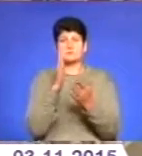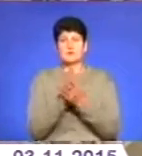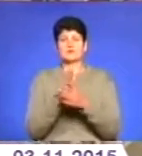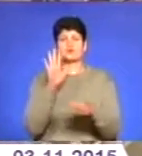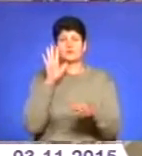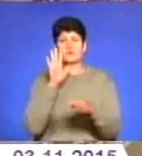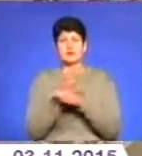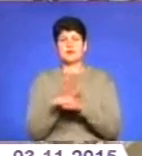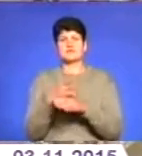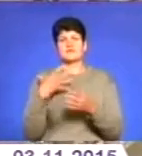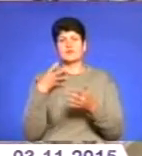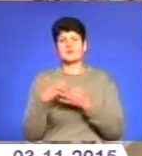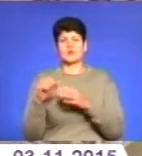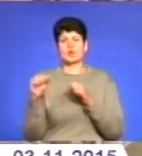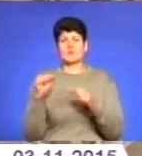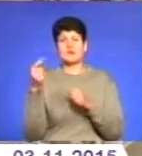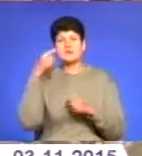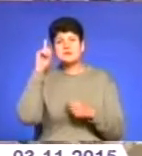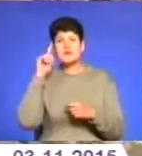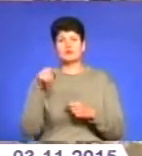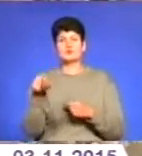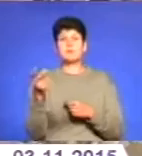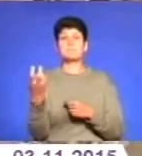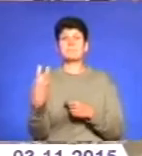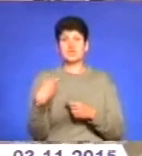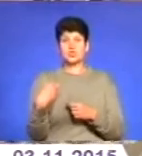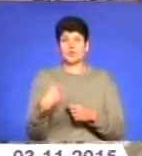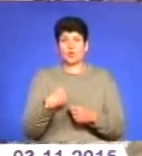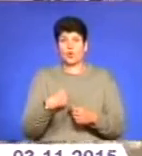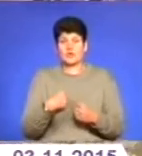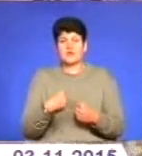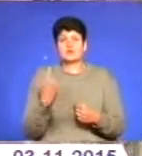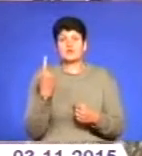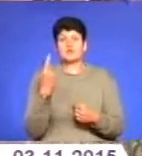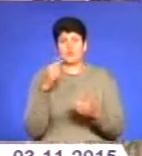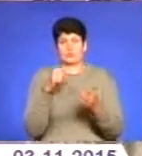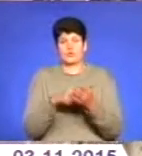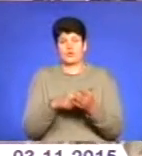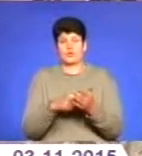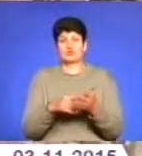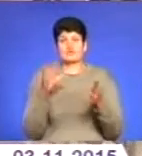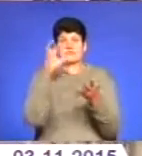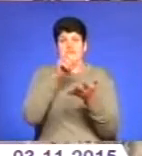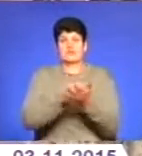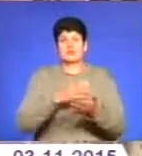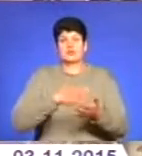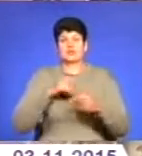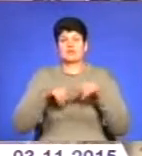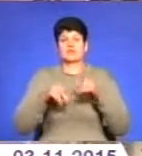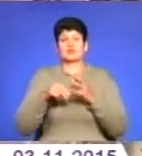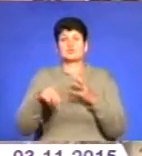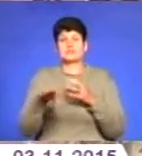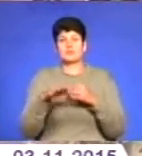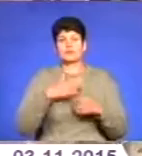накази від своїх командирів, але знаєш, що вони прийшли до нас з однією метою, щоб захватити нашу рідну землю,